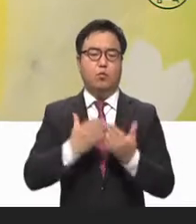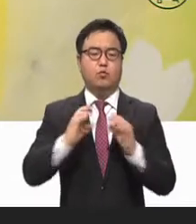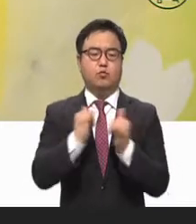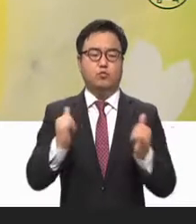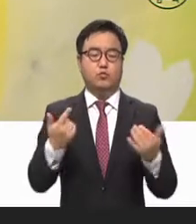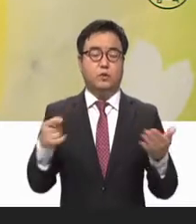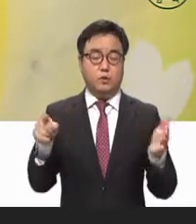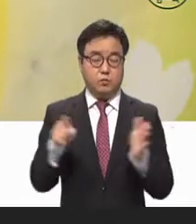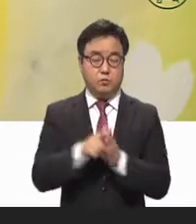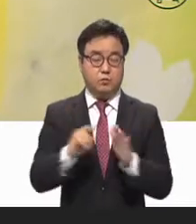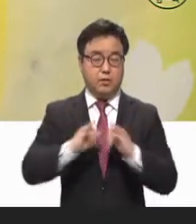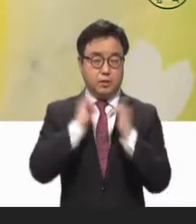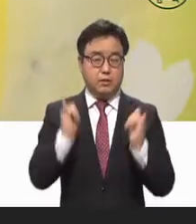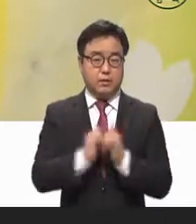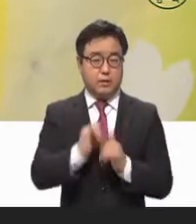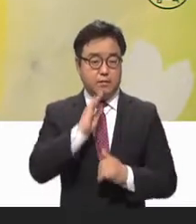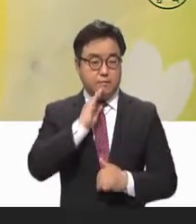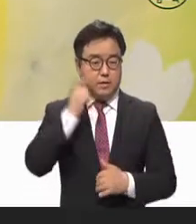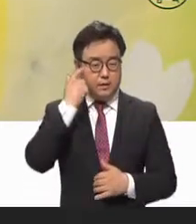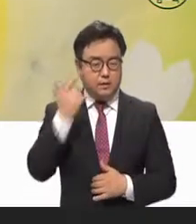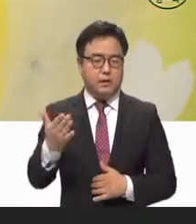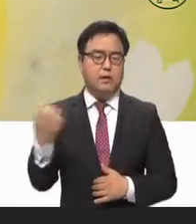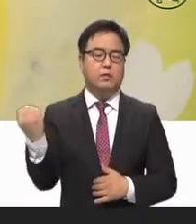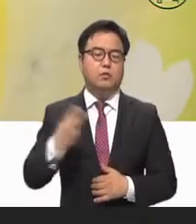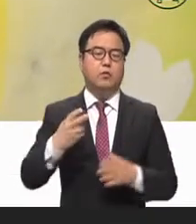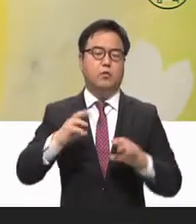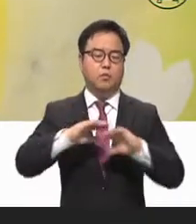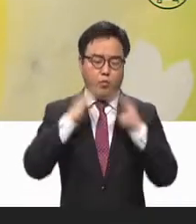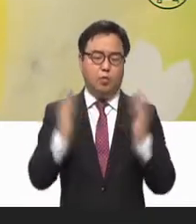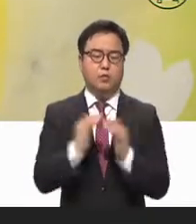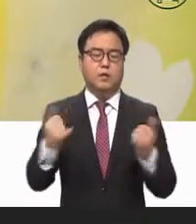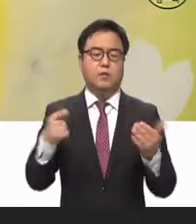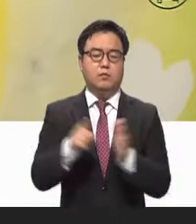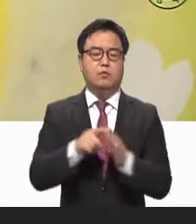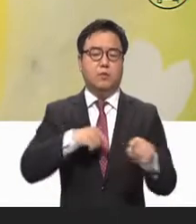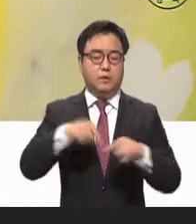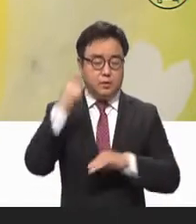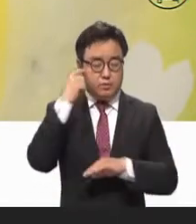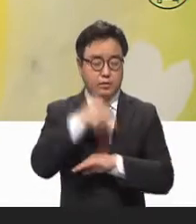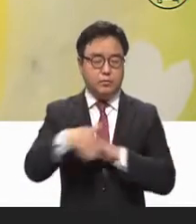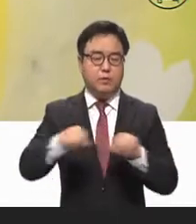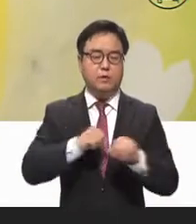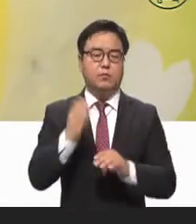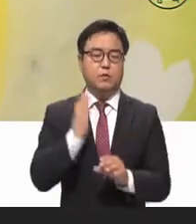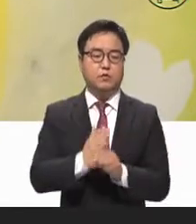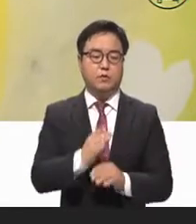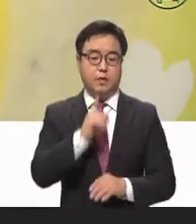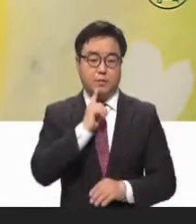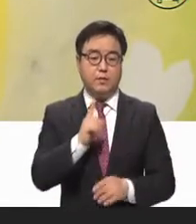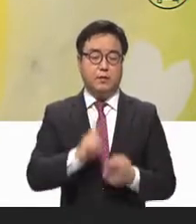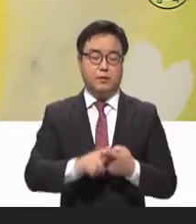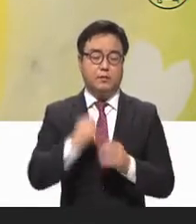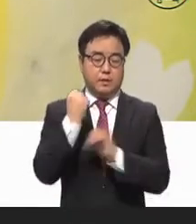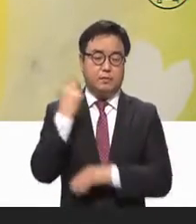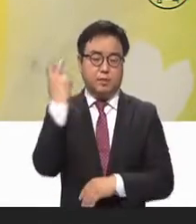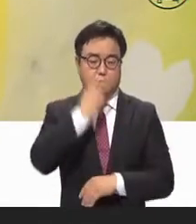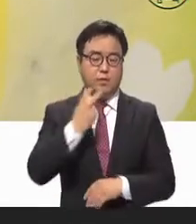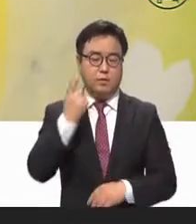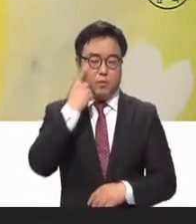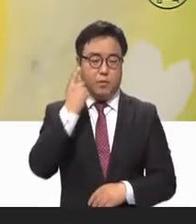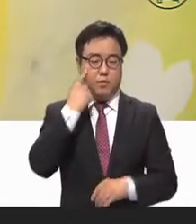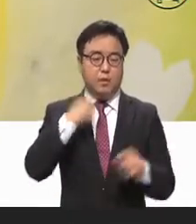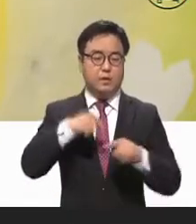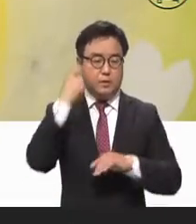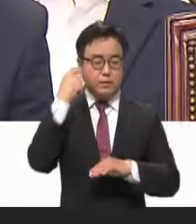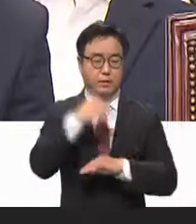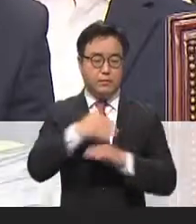위한 사회인가 또 모두를 위한 정책을 펼치고 있는가 이런 것들 근본적으로 점검해 보고 정책의